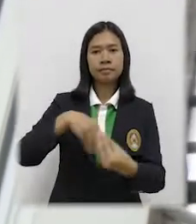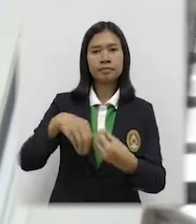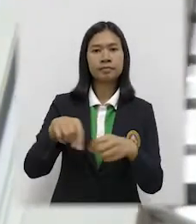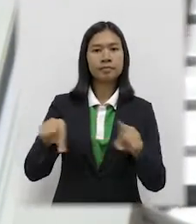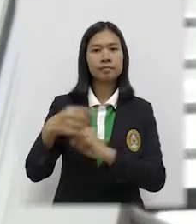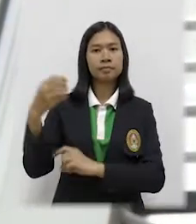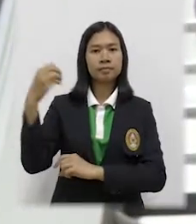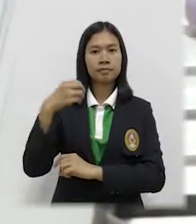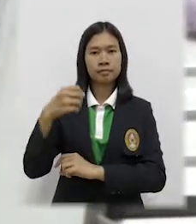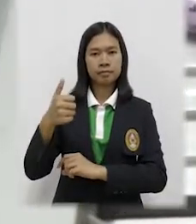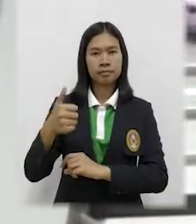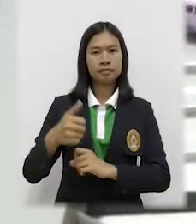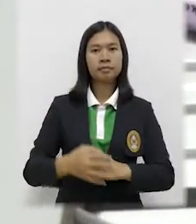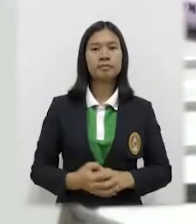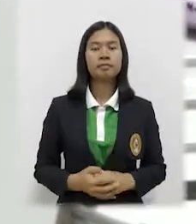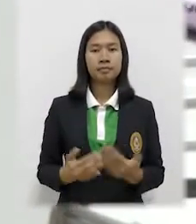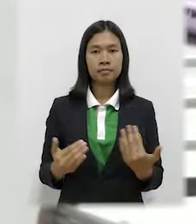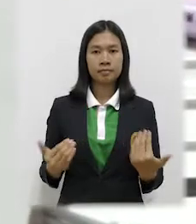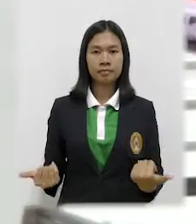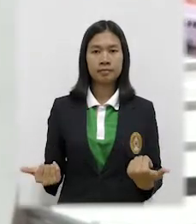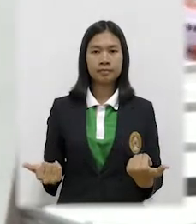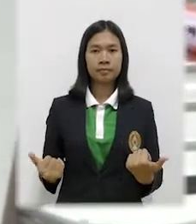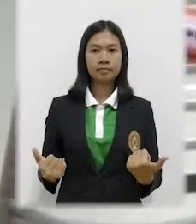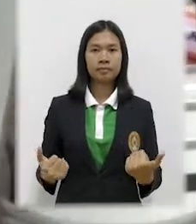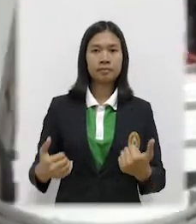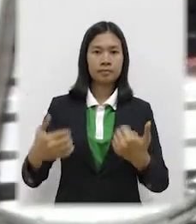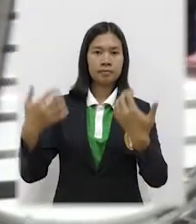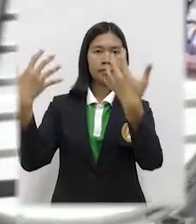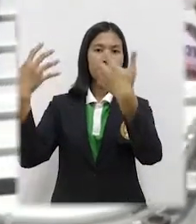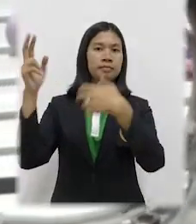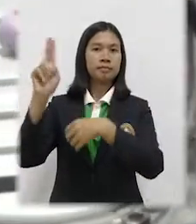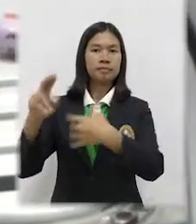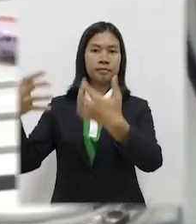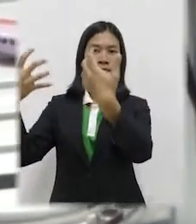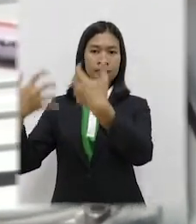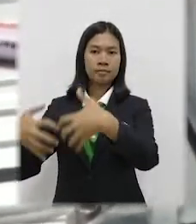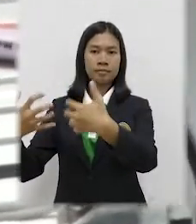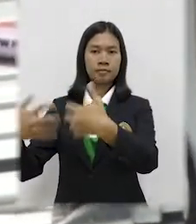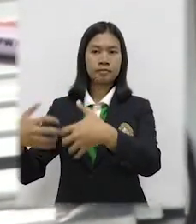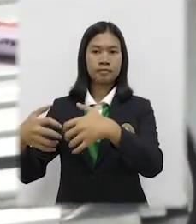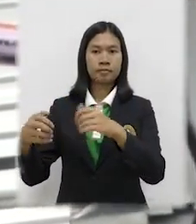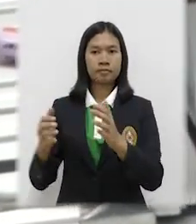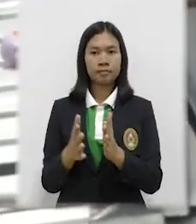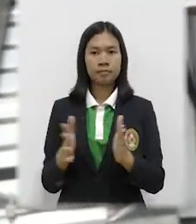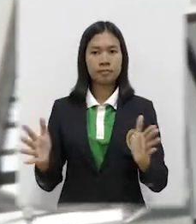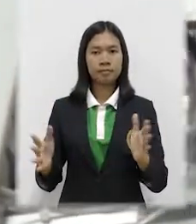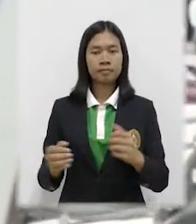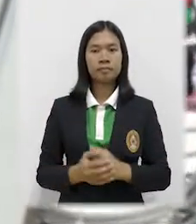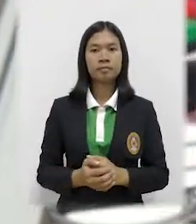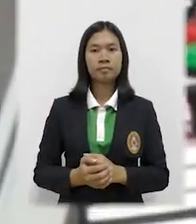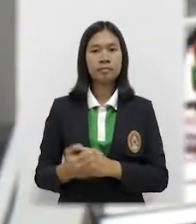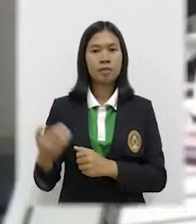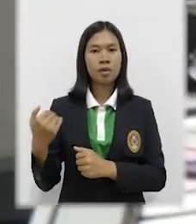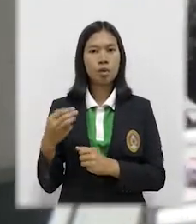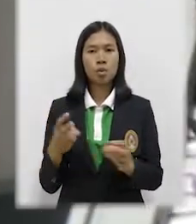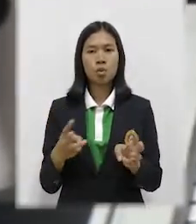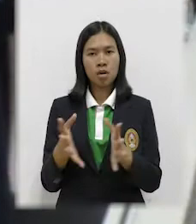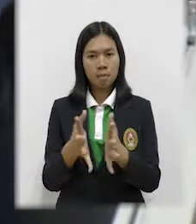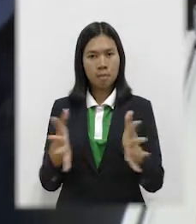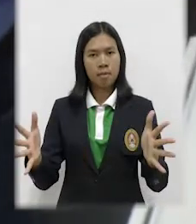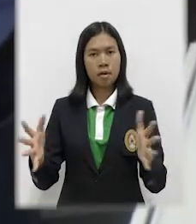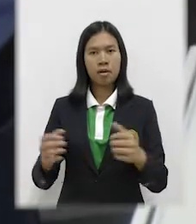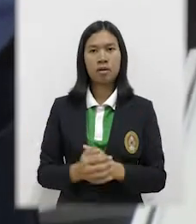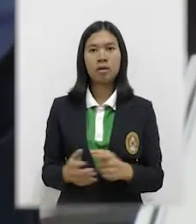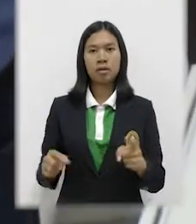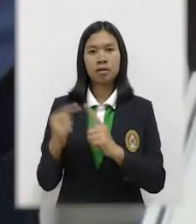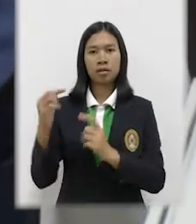านที่ซ้ำๆและซับซ้อนได้ดีซึ่งปัจจุบันได้นำแขนกลมาใช้ในงานอุตสาหกรรมอย่างแพร่หลายและมีแนวโน้ม